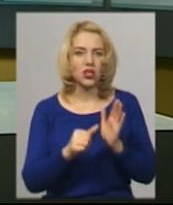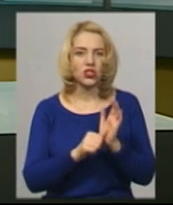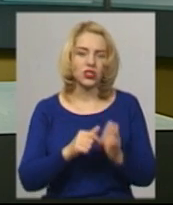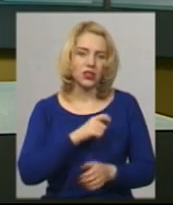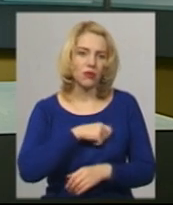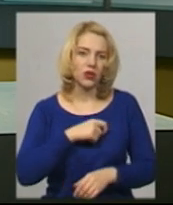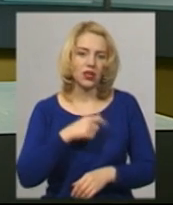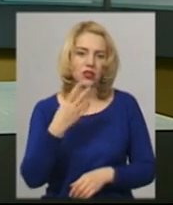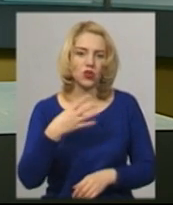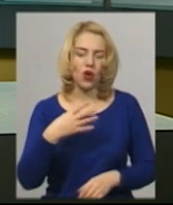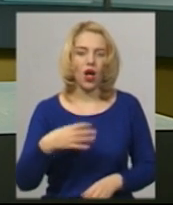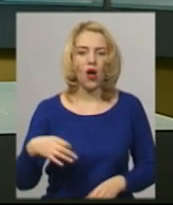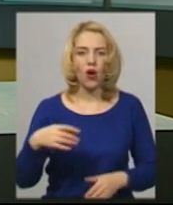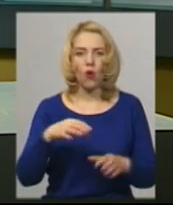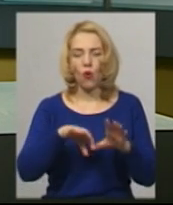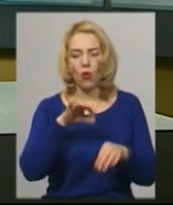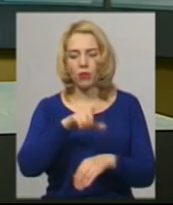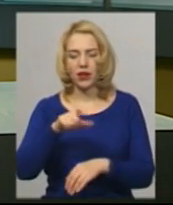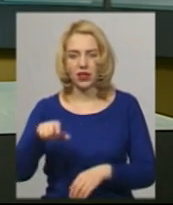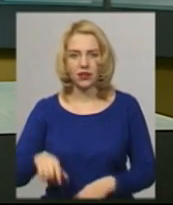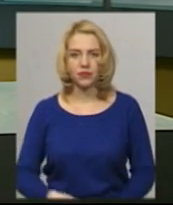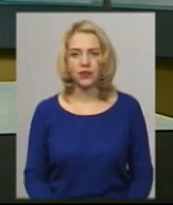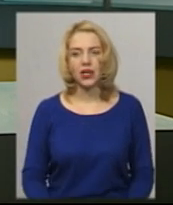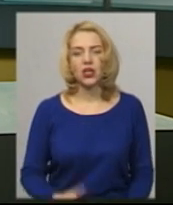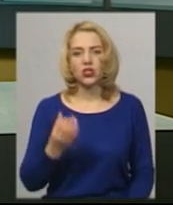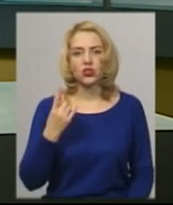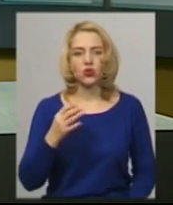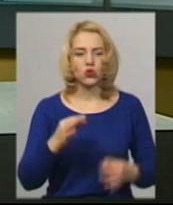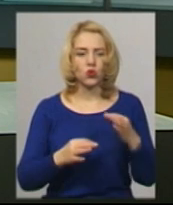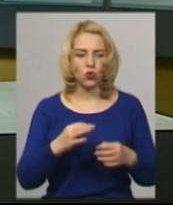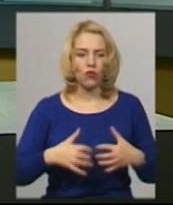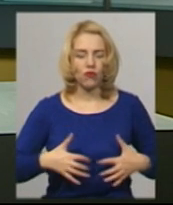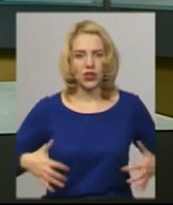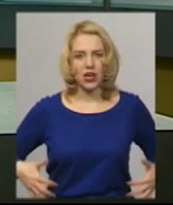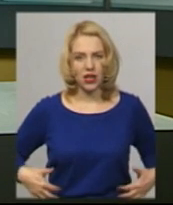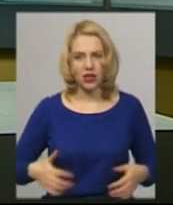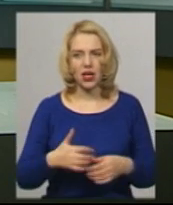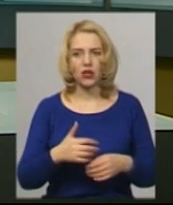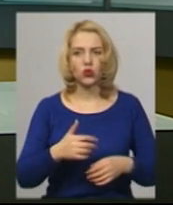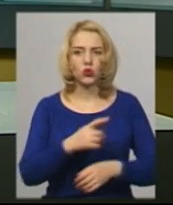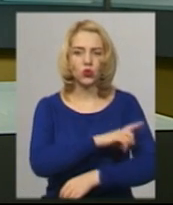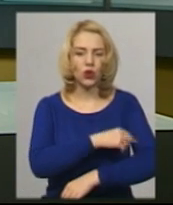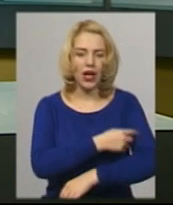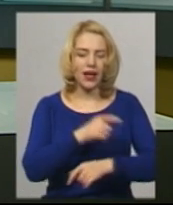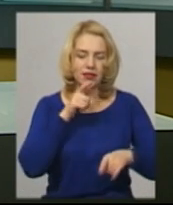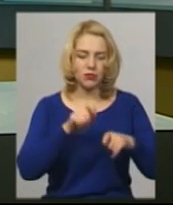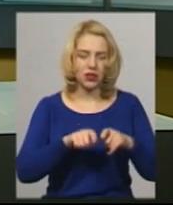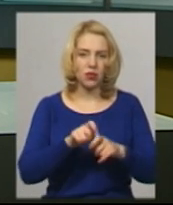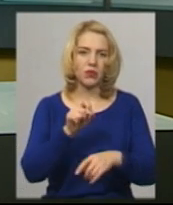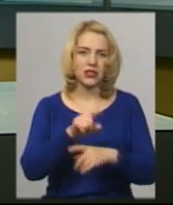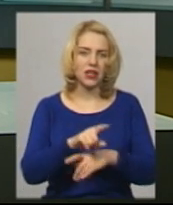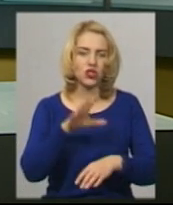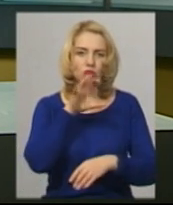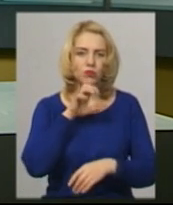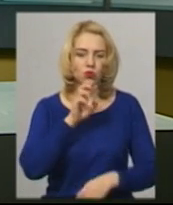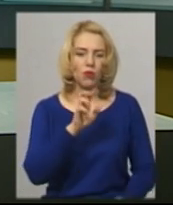42 обраних. Ще одну судово-ветеринарну експертизу призначить псу Барсику. Про це телефоном сказав